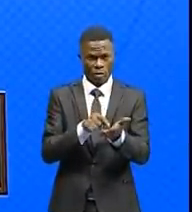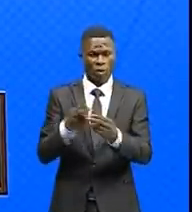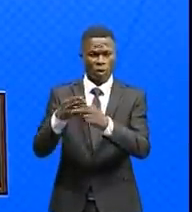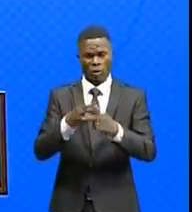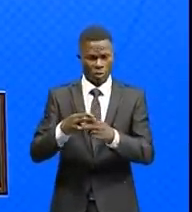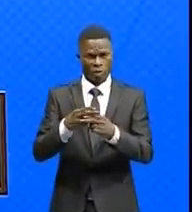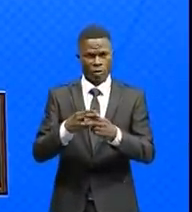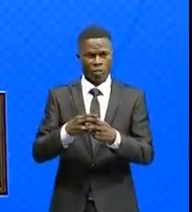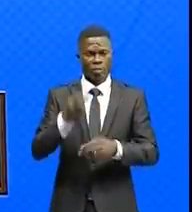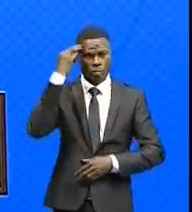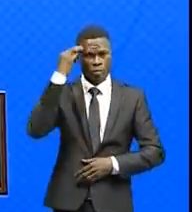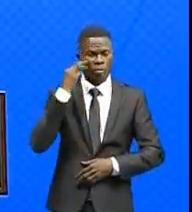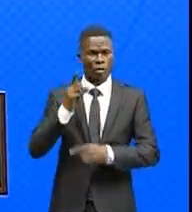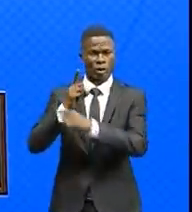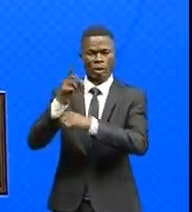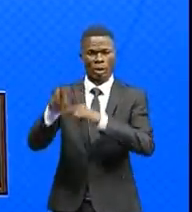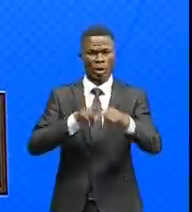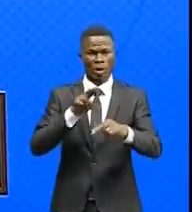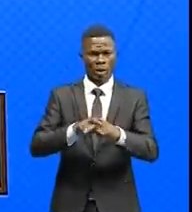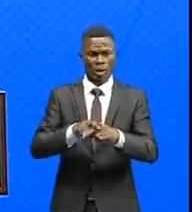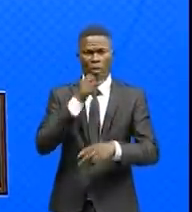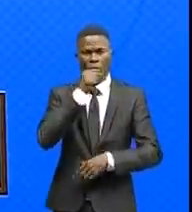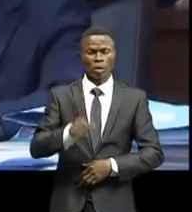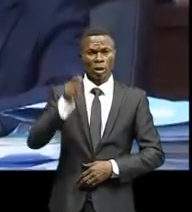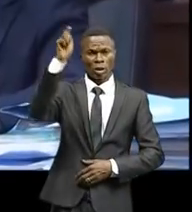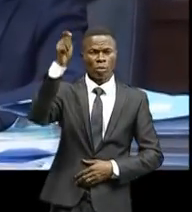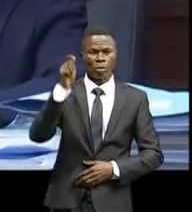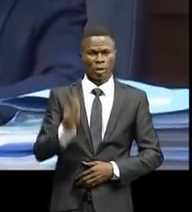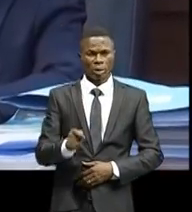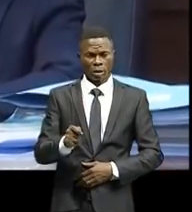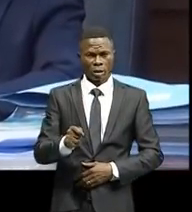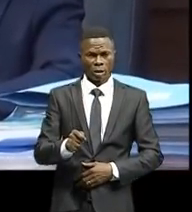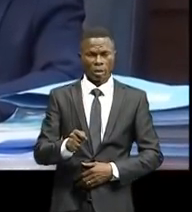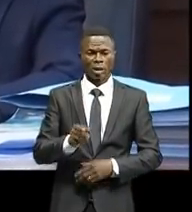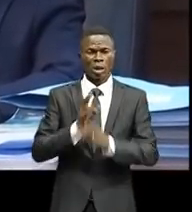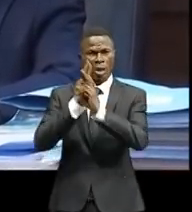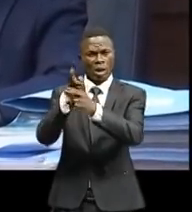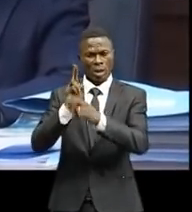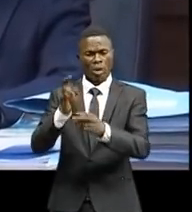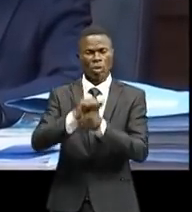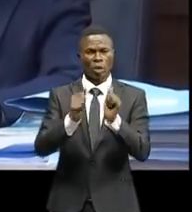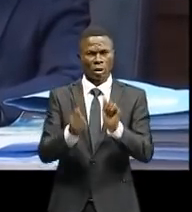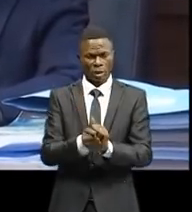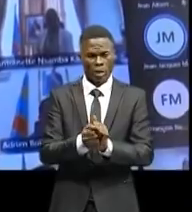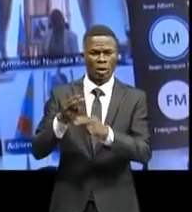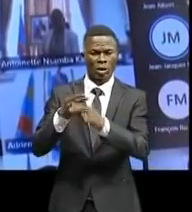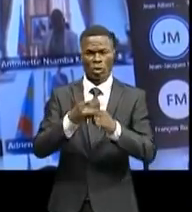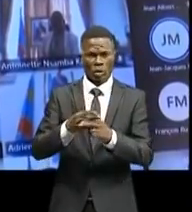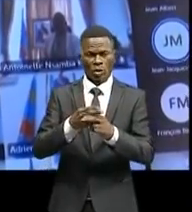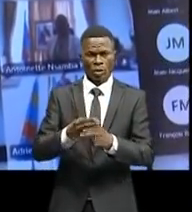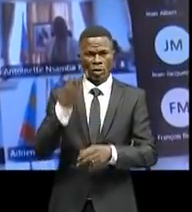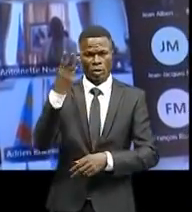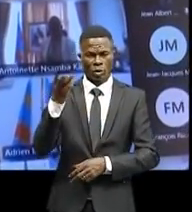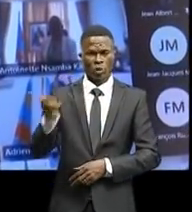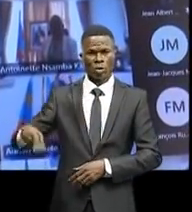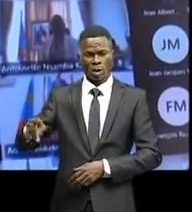sécuritaires, le ministre de la Défense nationale et ancien combattant a brossé l'état de la situation sécuritaire sur les trois